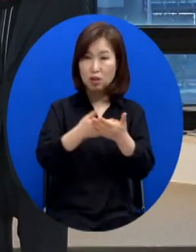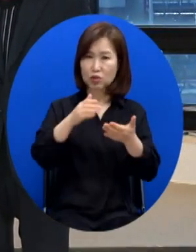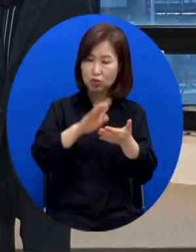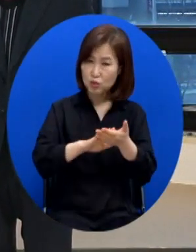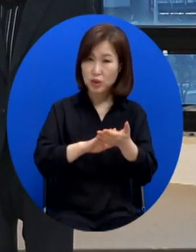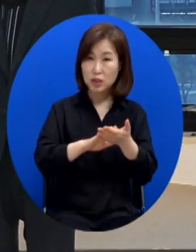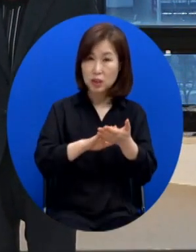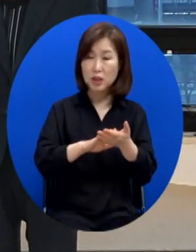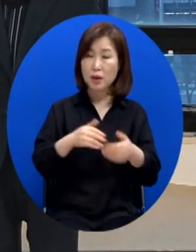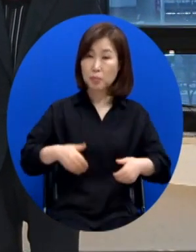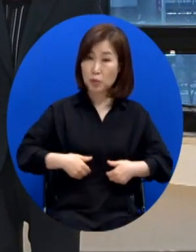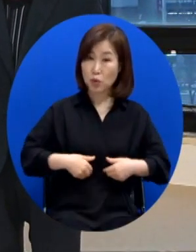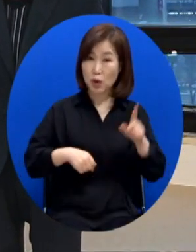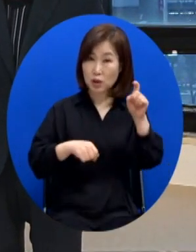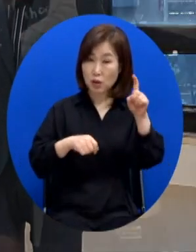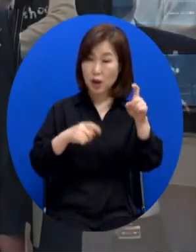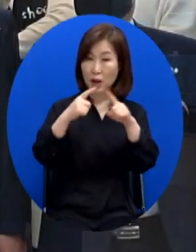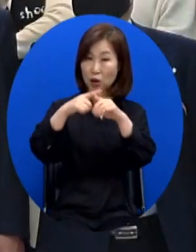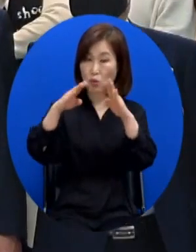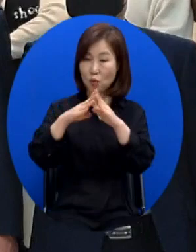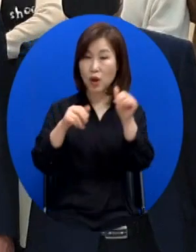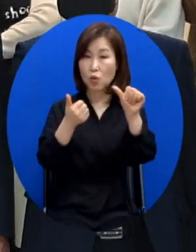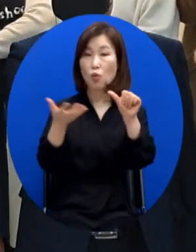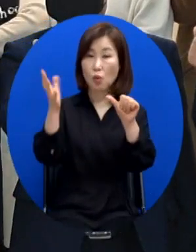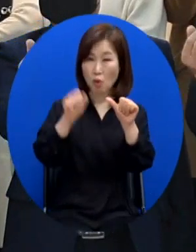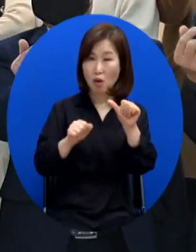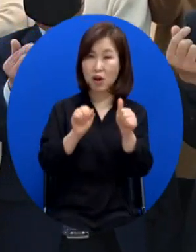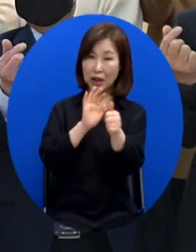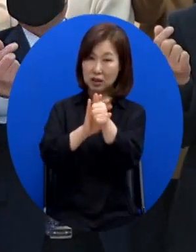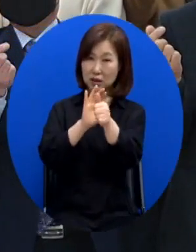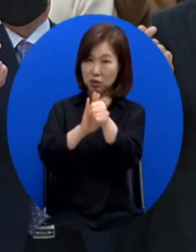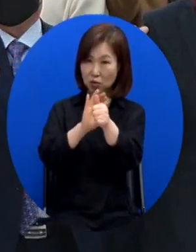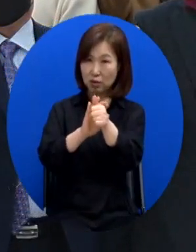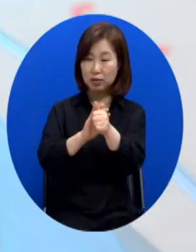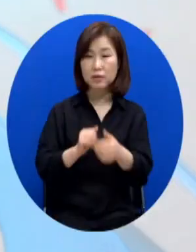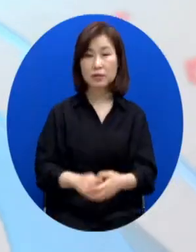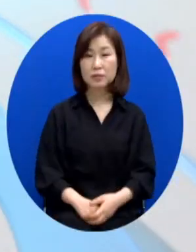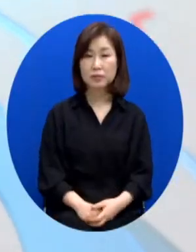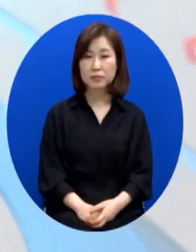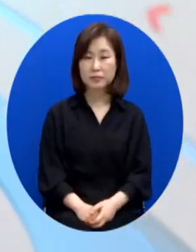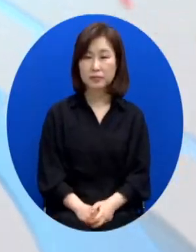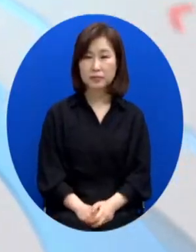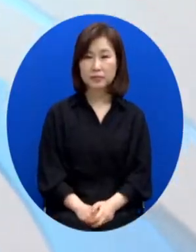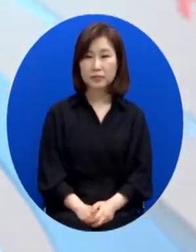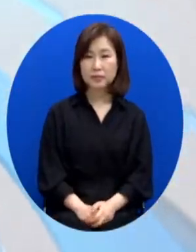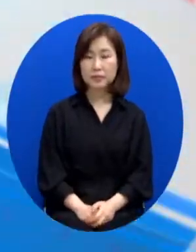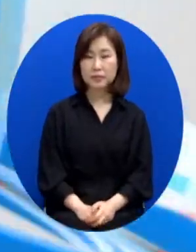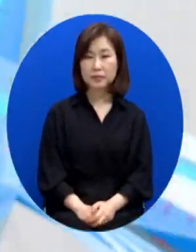불가피한 11개 교회에 총 5억여 원을 지원하고 있습니다.